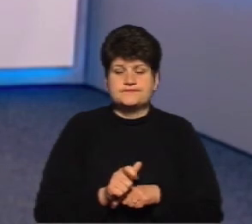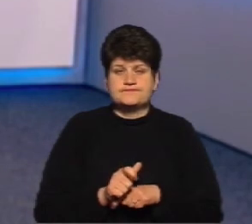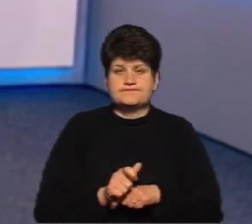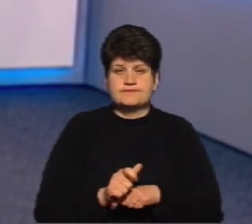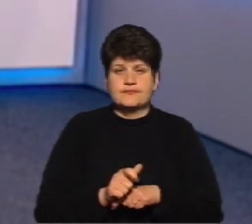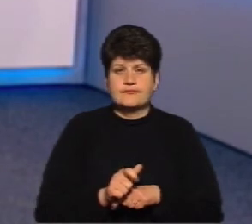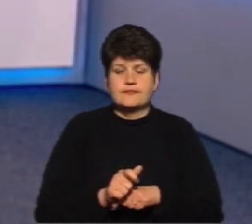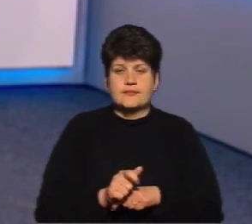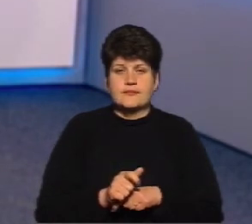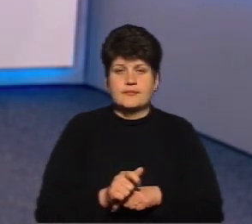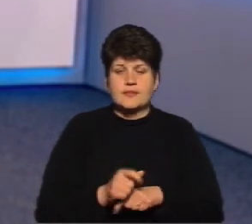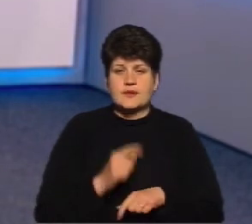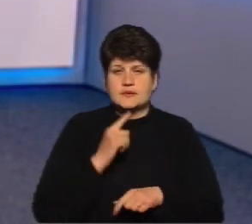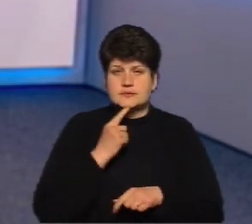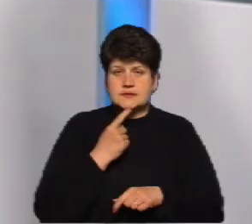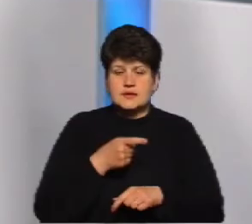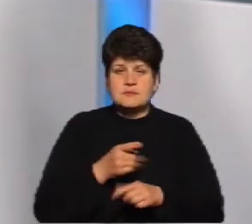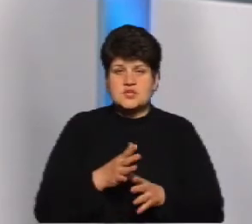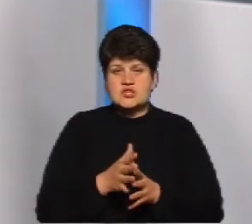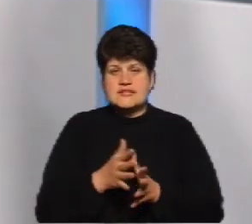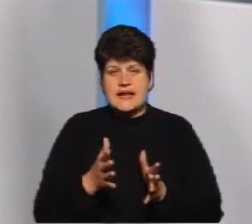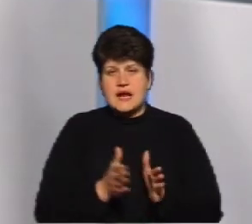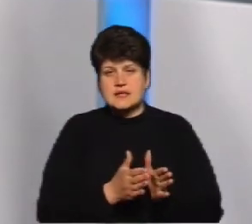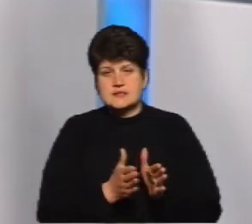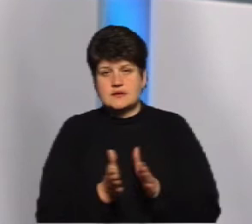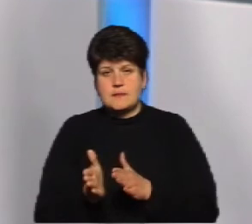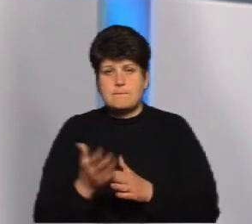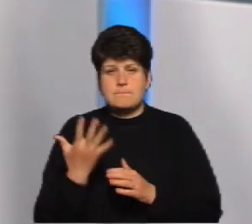схиляється туди, як у нас говорить, ця п'ята колона.